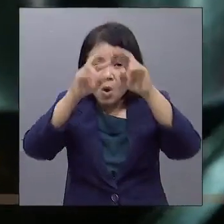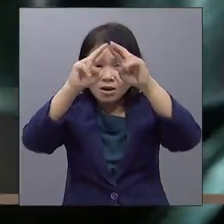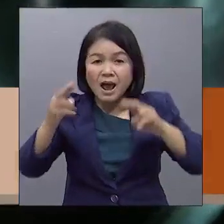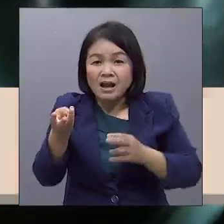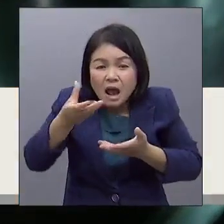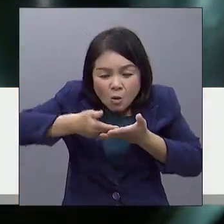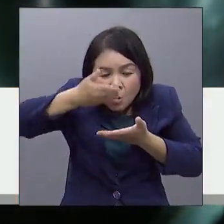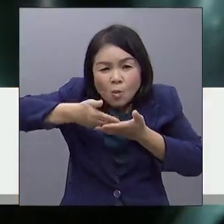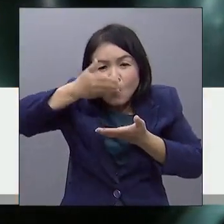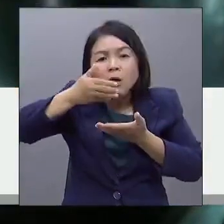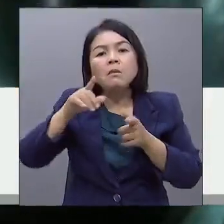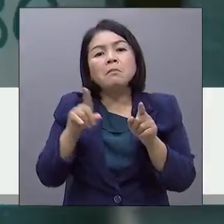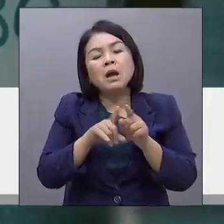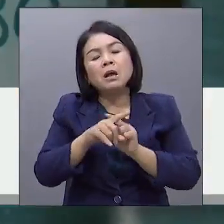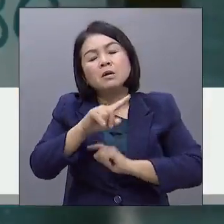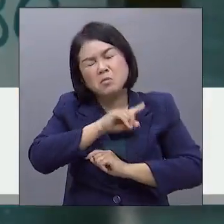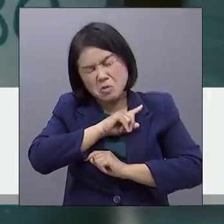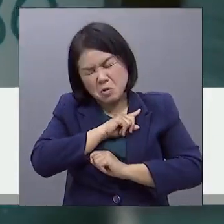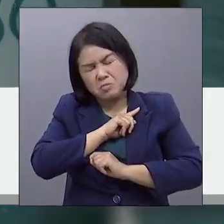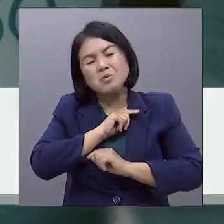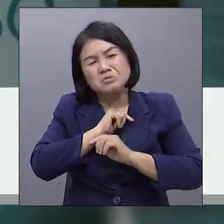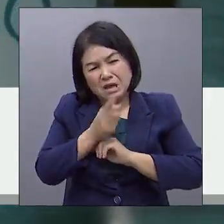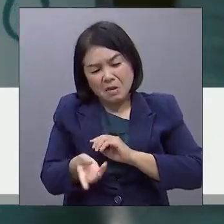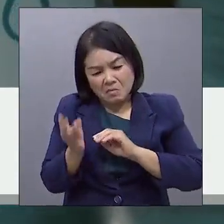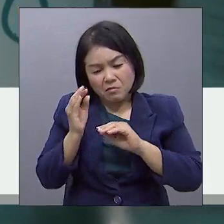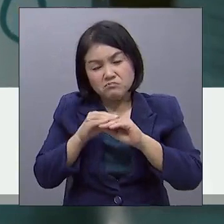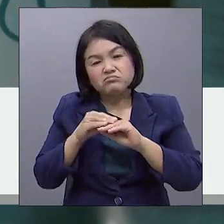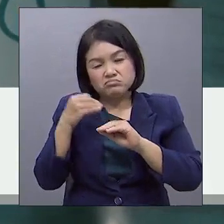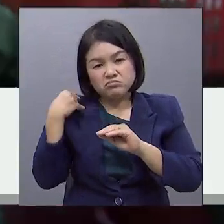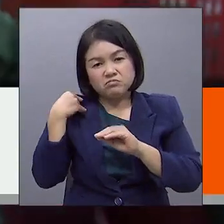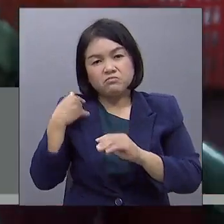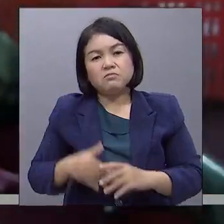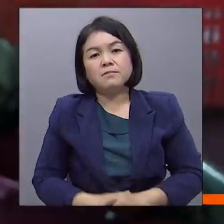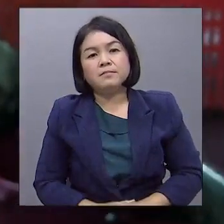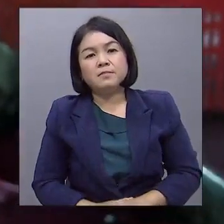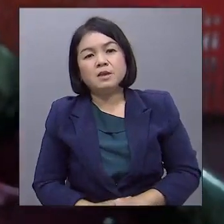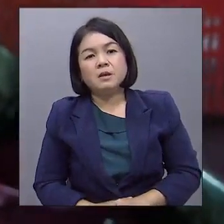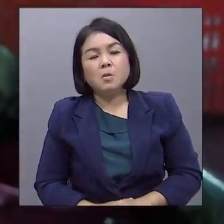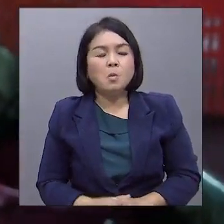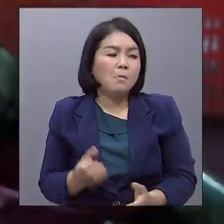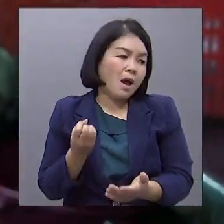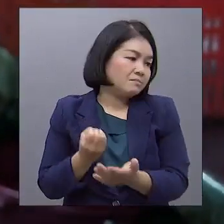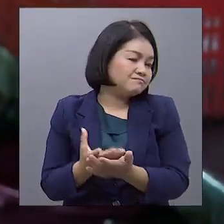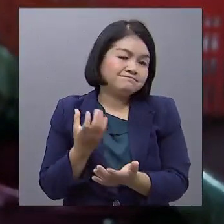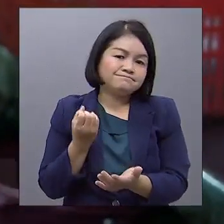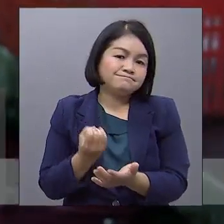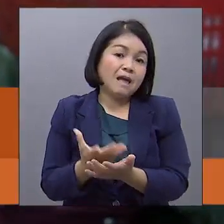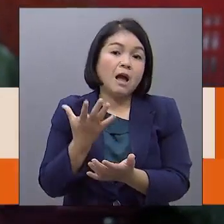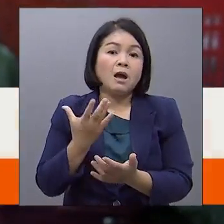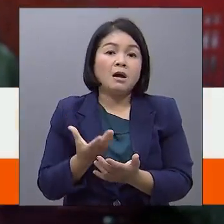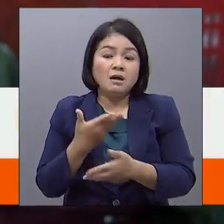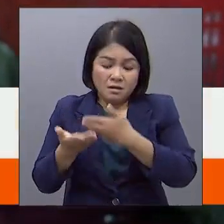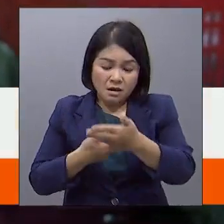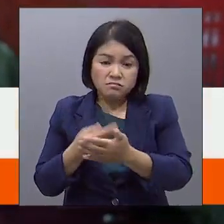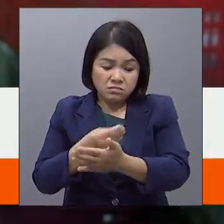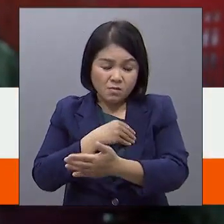เลือดหมูที่เขาก็ต้องแบกรับภาระต้นทุนที่สูงขึ้นค่ะ ถ้าราคาต้นทุนมันสูงเวลาเราขายกำไรมันก็น้อยเน